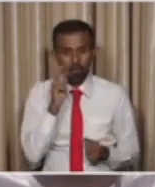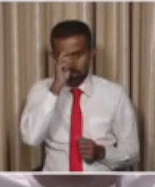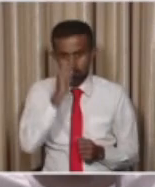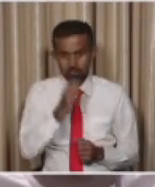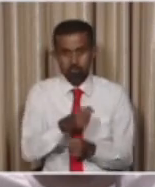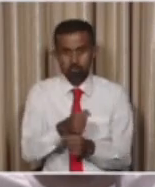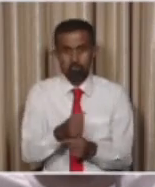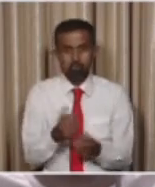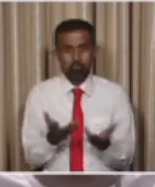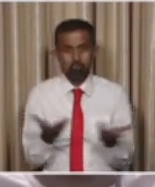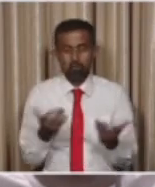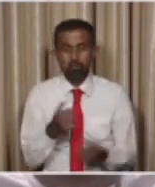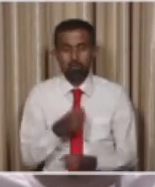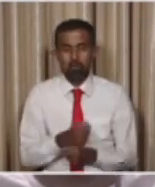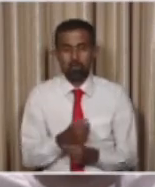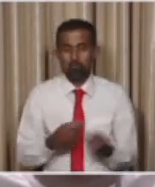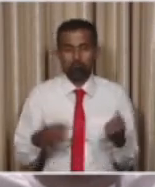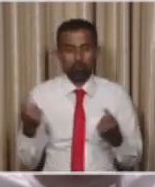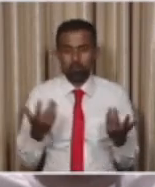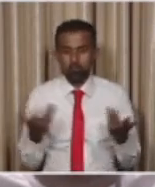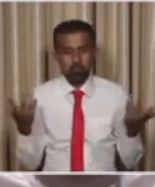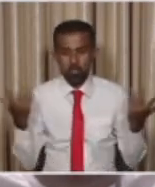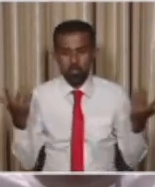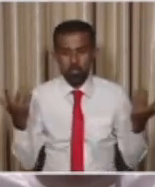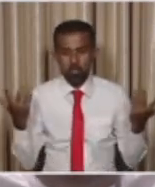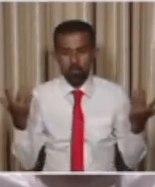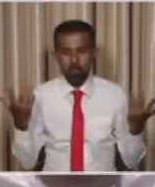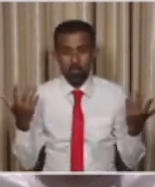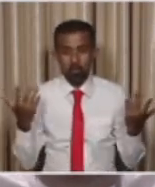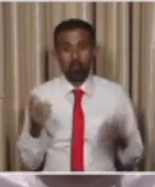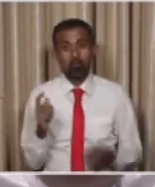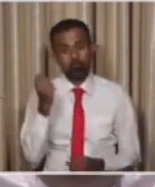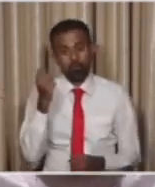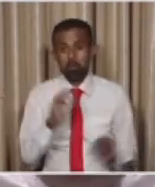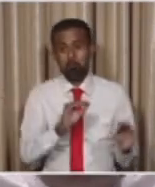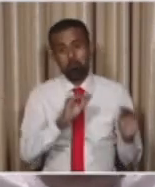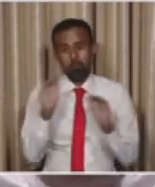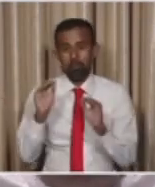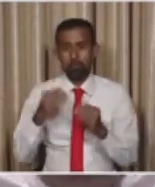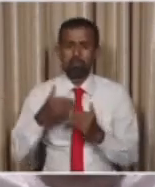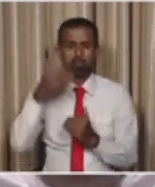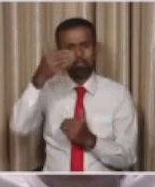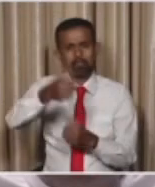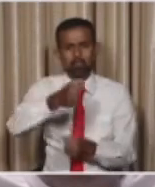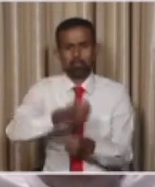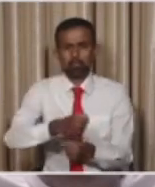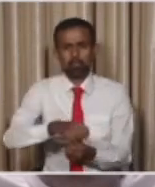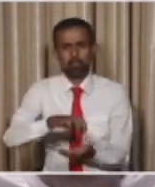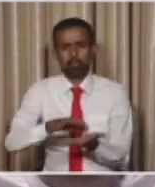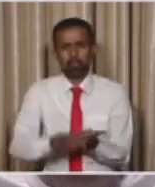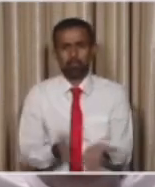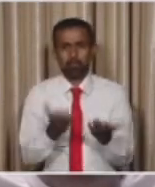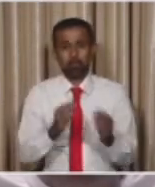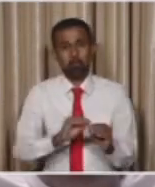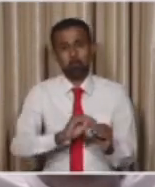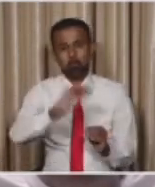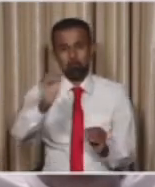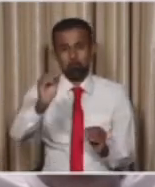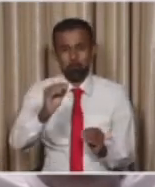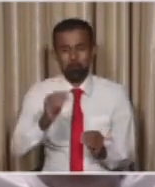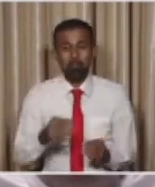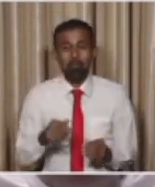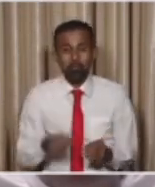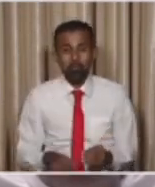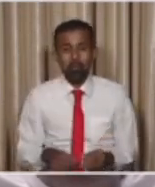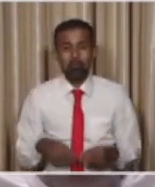ආණ්ඩුවට මෙහෙම රාජ්‍ය ආයතන විකුණන්න. ඒක නිසා ජනවරමක් අරගෙන ඉදිරි රජයකින් ඒ තීන්දුව ගන්න පස්සට තියලා මේක පරාජය